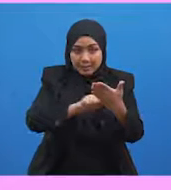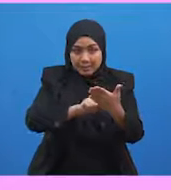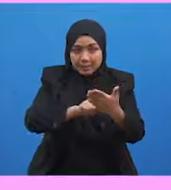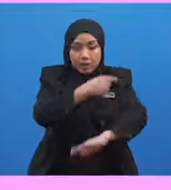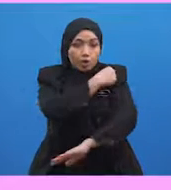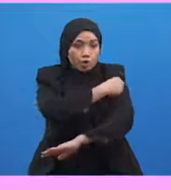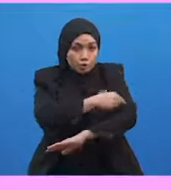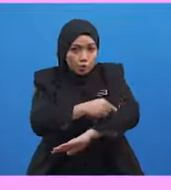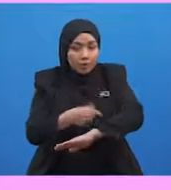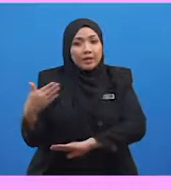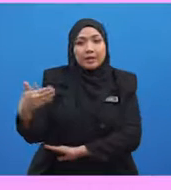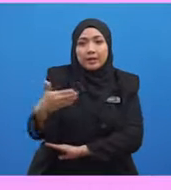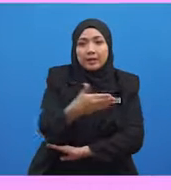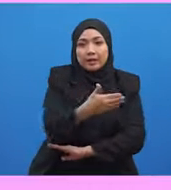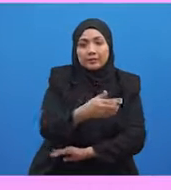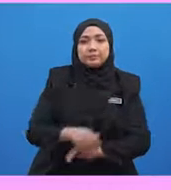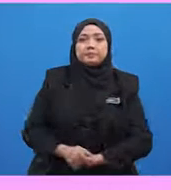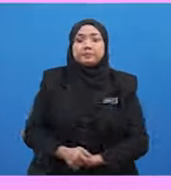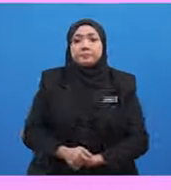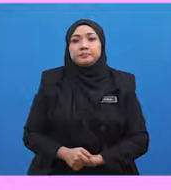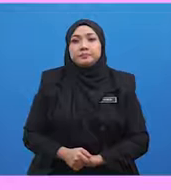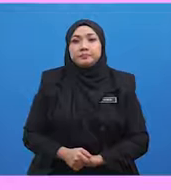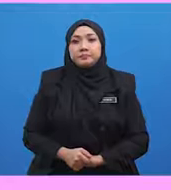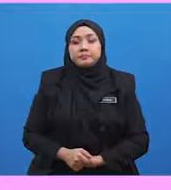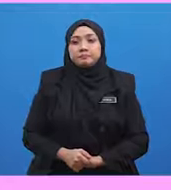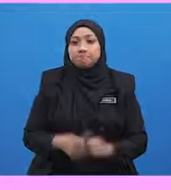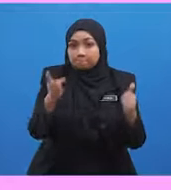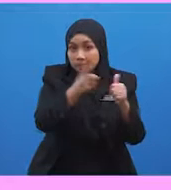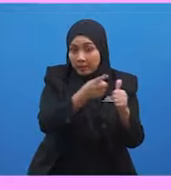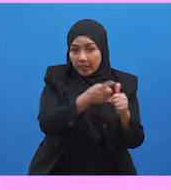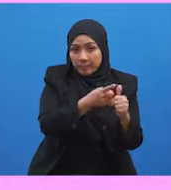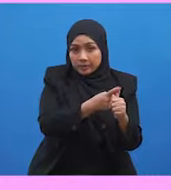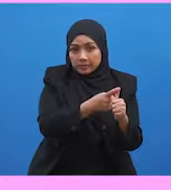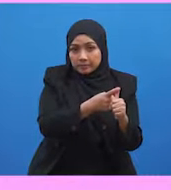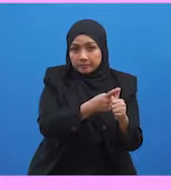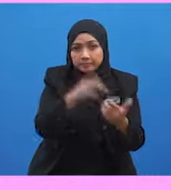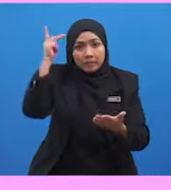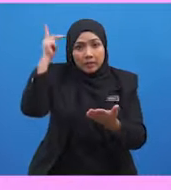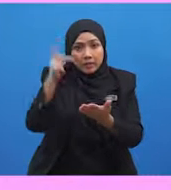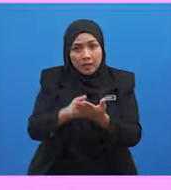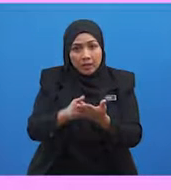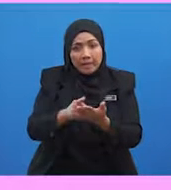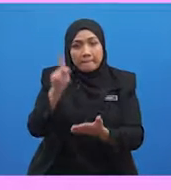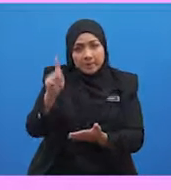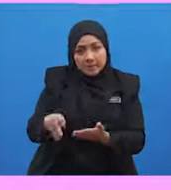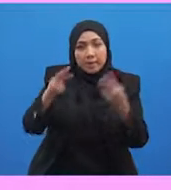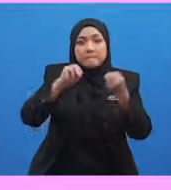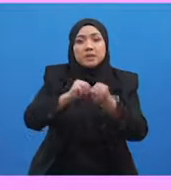analisis tulang ikan, iaitu yang pertama, mengenal pasti